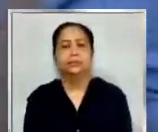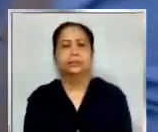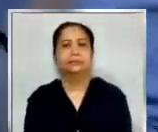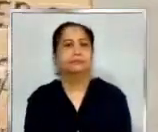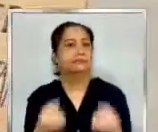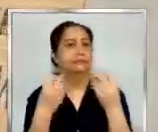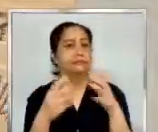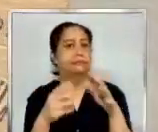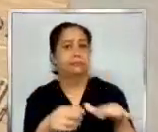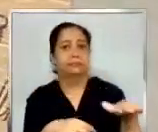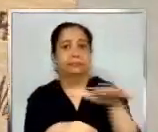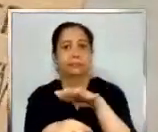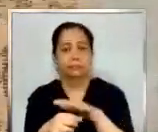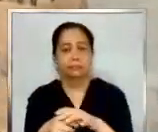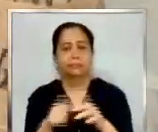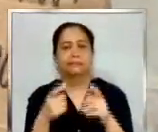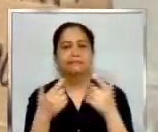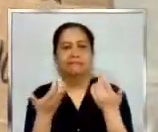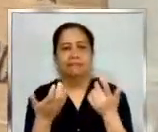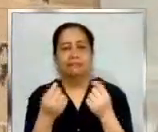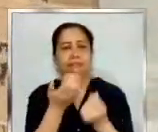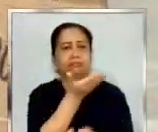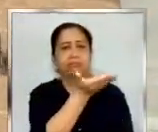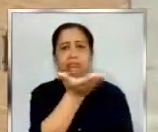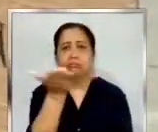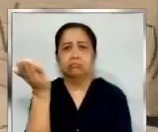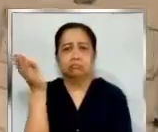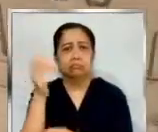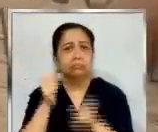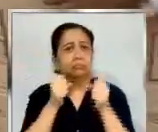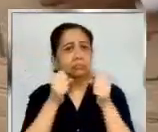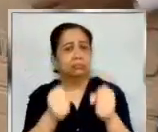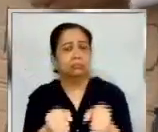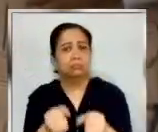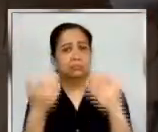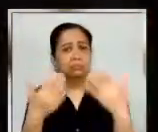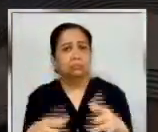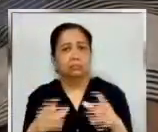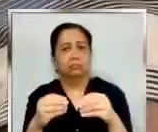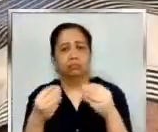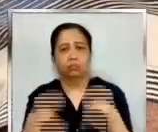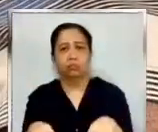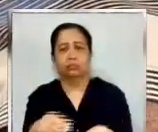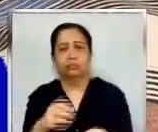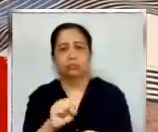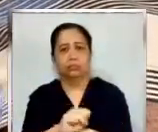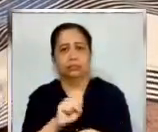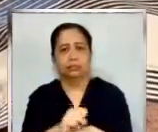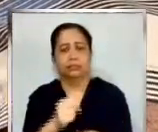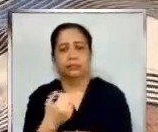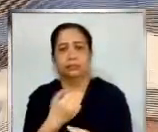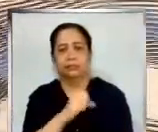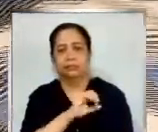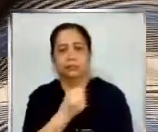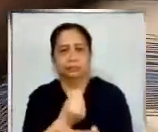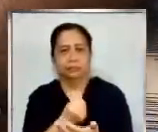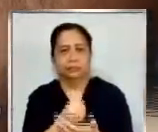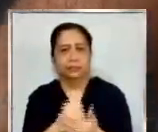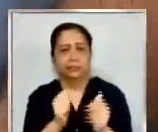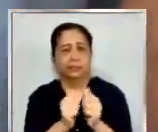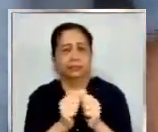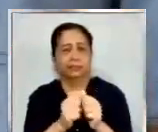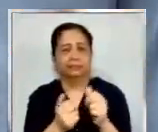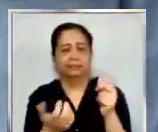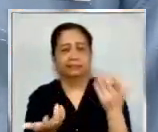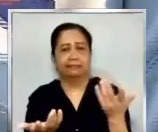kanila, napilitan pang mamalimos sa kalsada matapos mawala ng kita. Kabilang sa mga pinadapa ng pandemya,